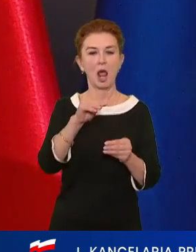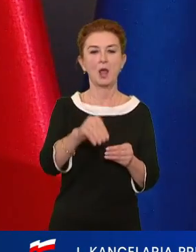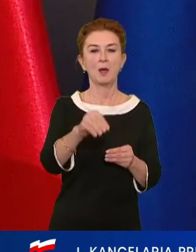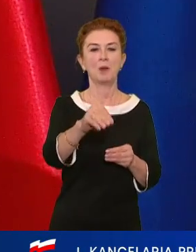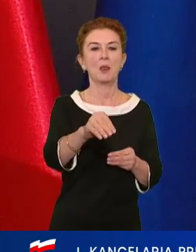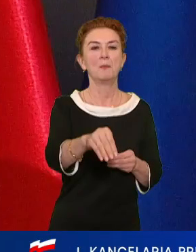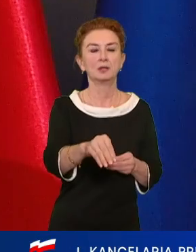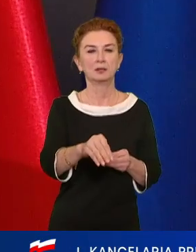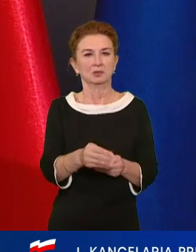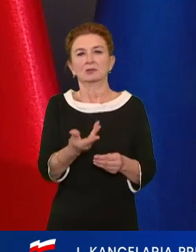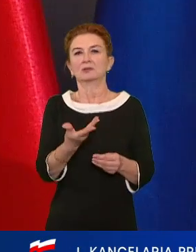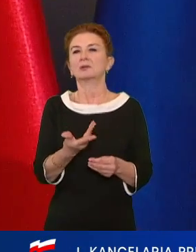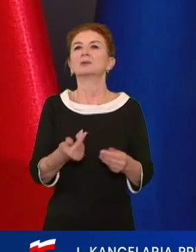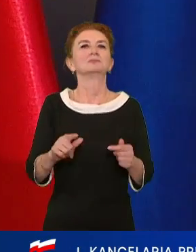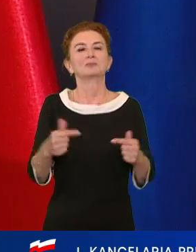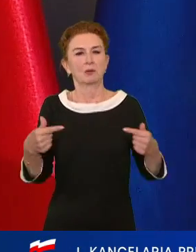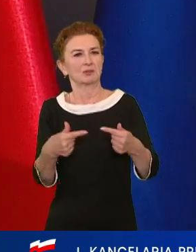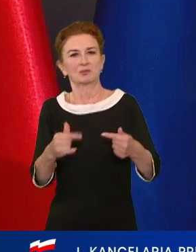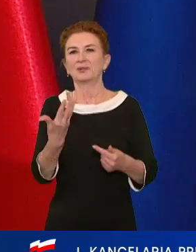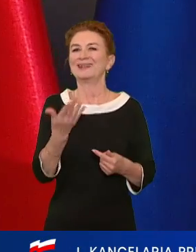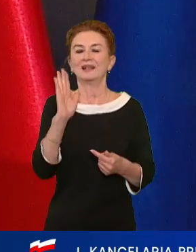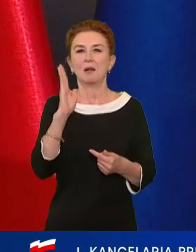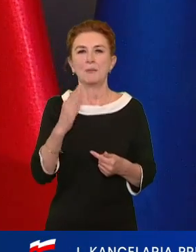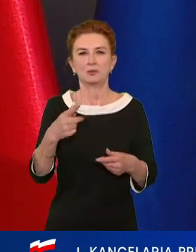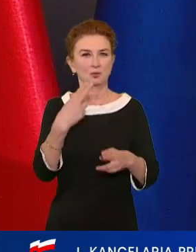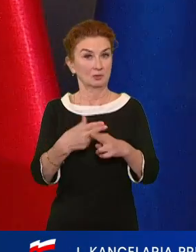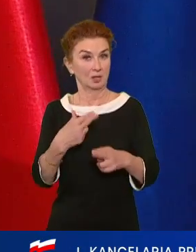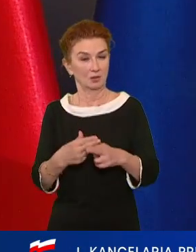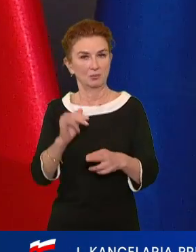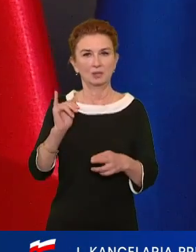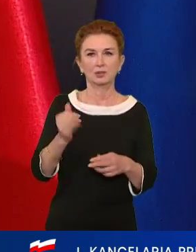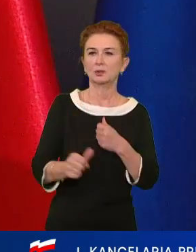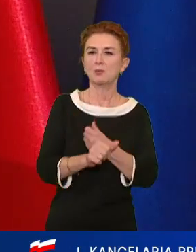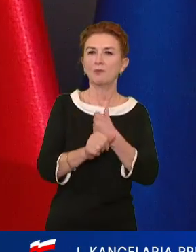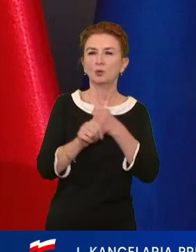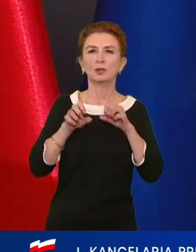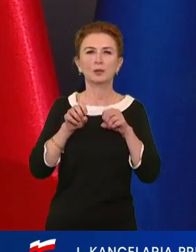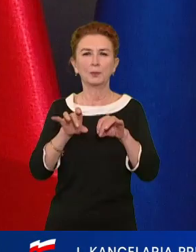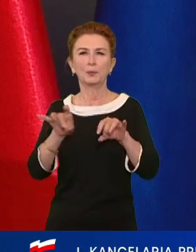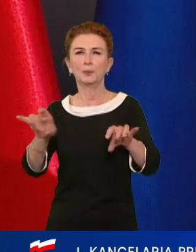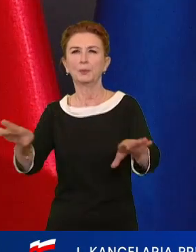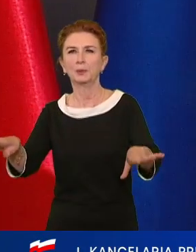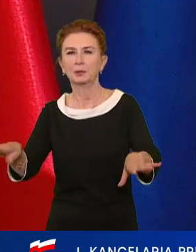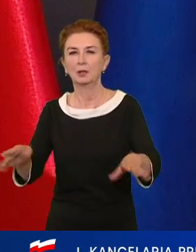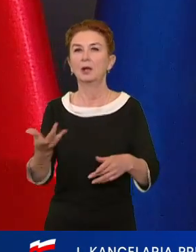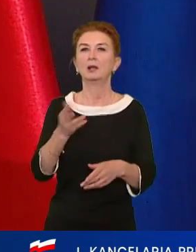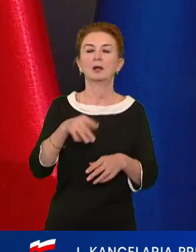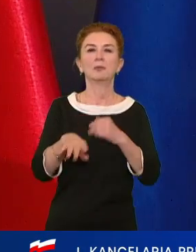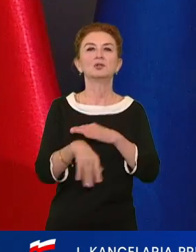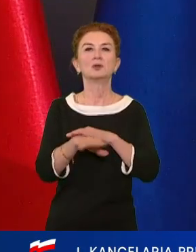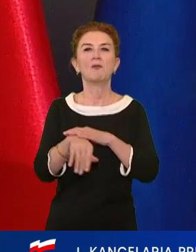tego ile będzie zachorowań jak ona wpłynie na rozprzestrzenianie się wirusa ile będziemy mieli wolnych użyć